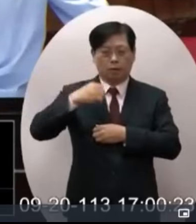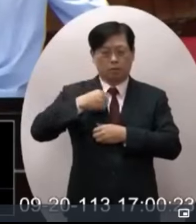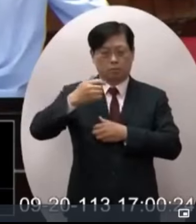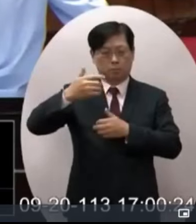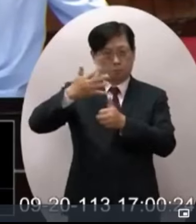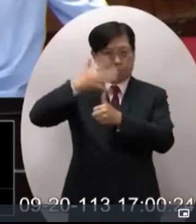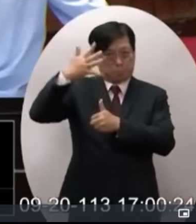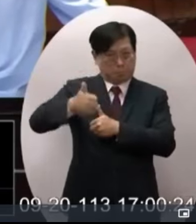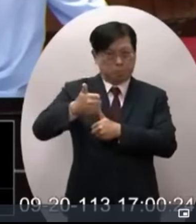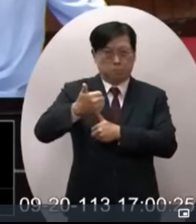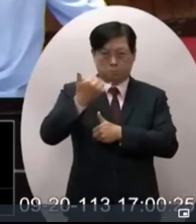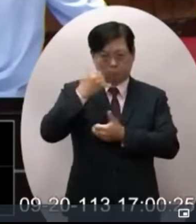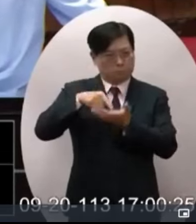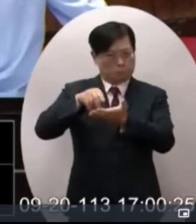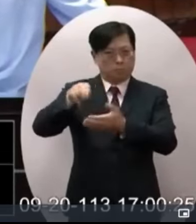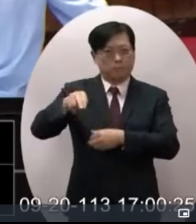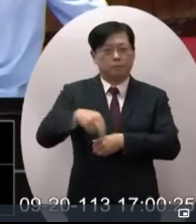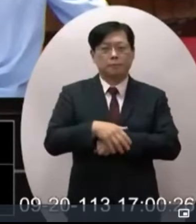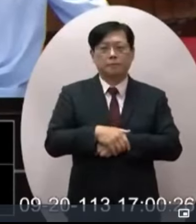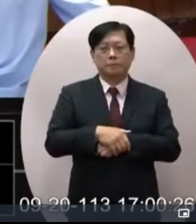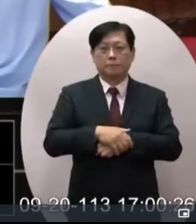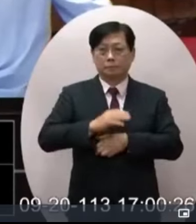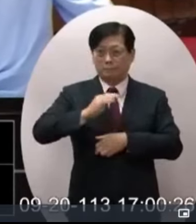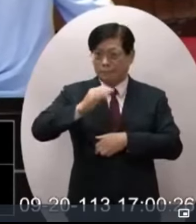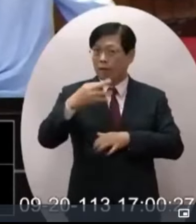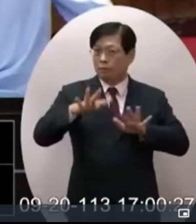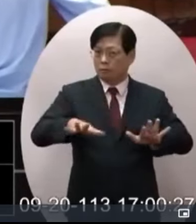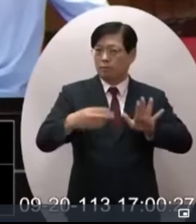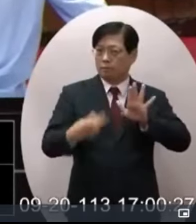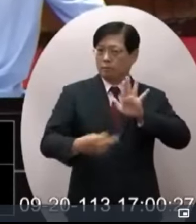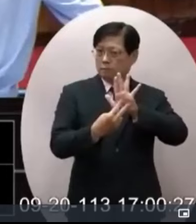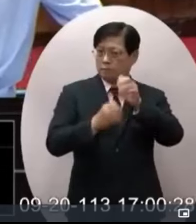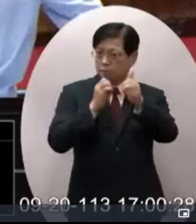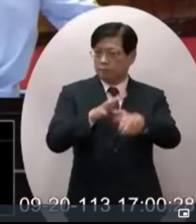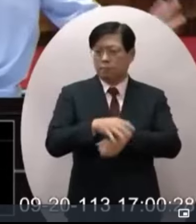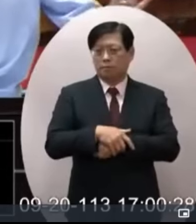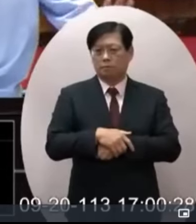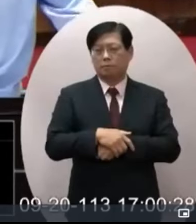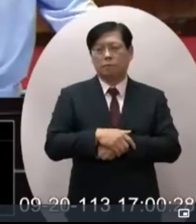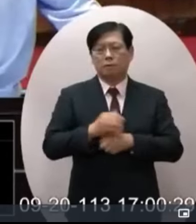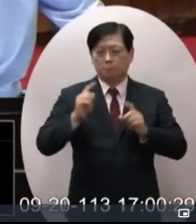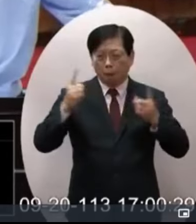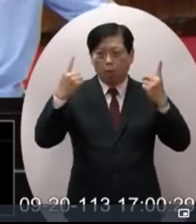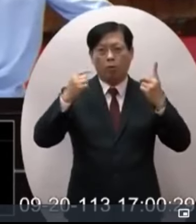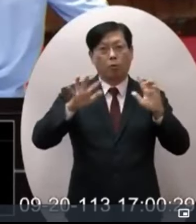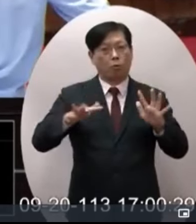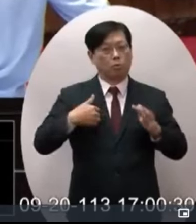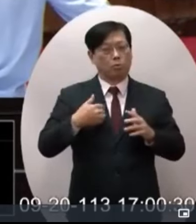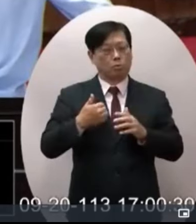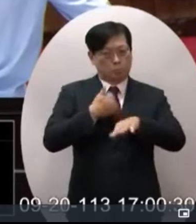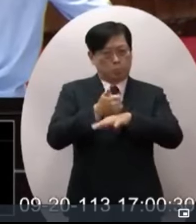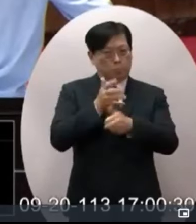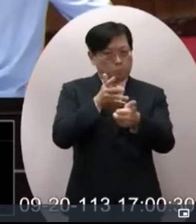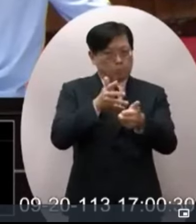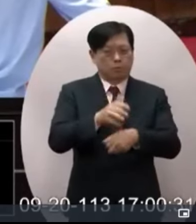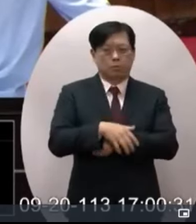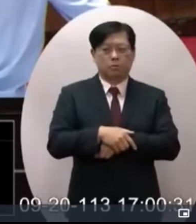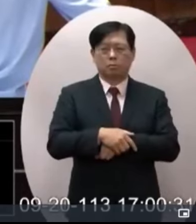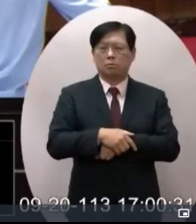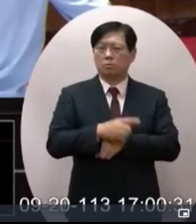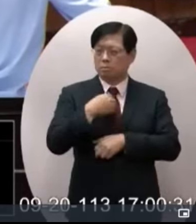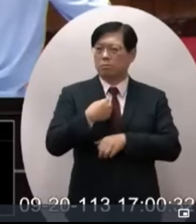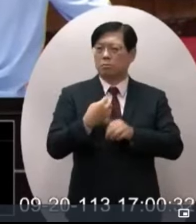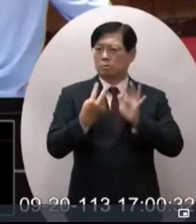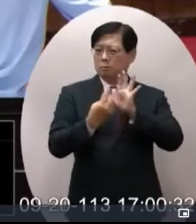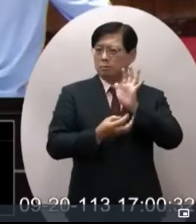去提起这个非常上诉嘛。但是我在这边。我也要正好，我今天质询，我要直接的说